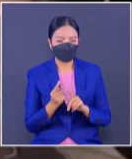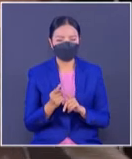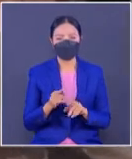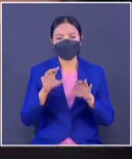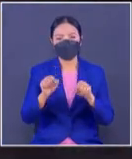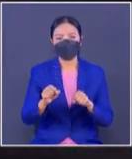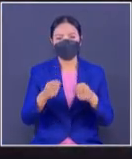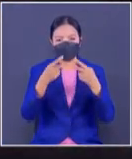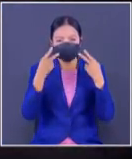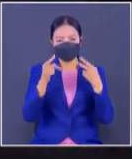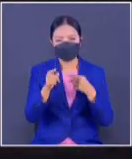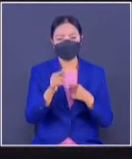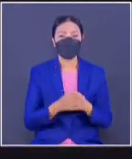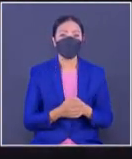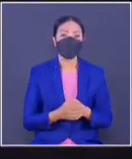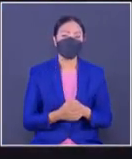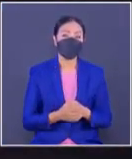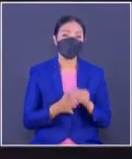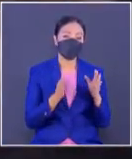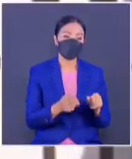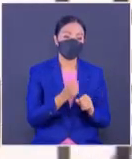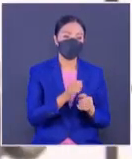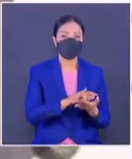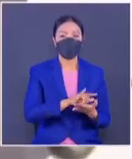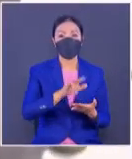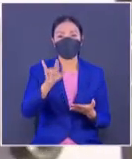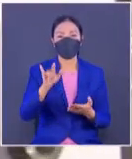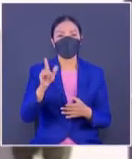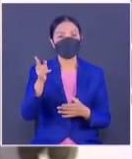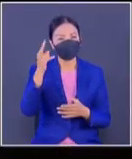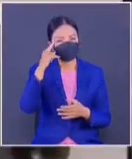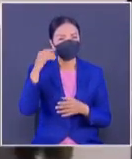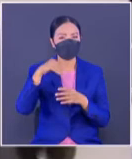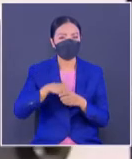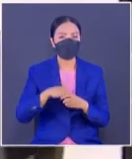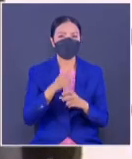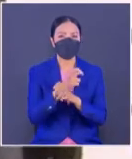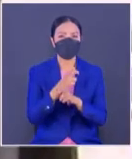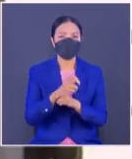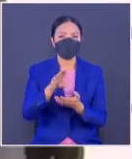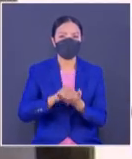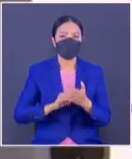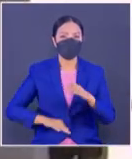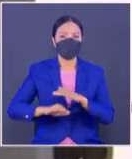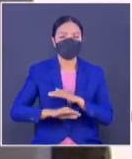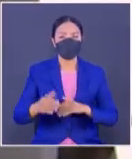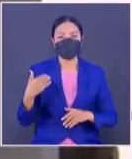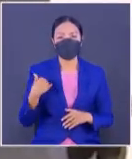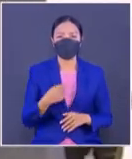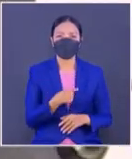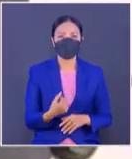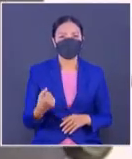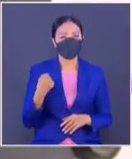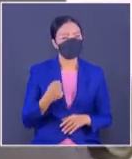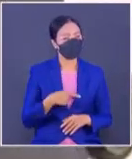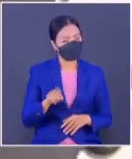ผู้ต้องหาครับอย่างเช่นให้เจ้าหน้าที่เดินทางไปเลยครับคาดว่าอยู่ที่ออสเตรียมีข้อมูลหลักฐานเพียงพอมั่นใจติด